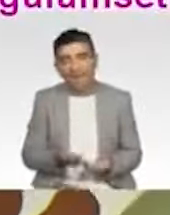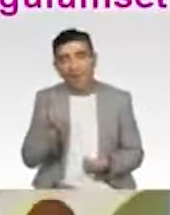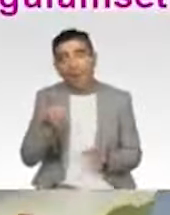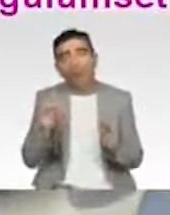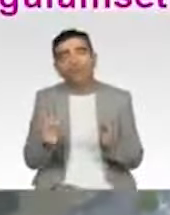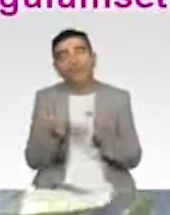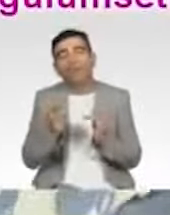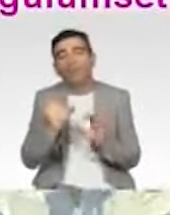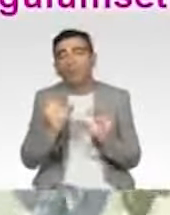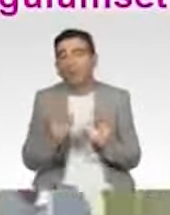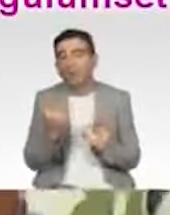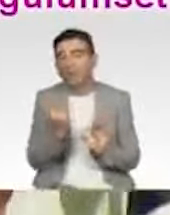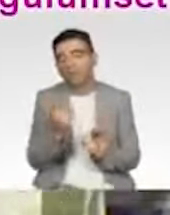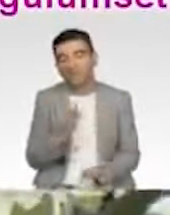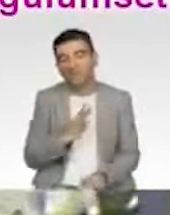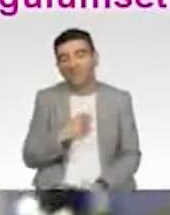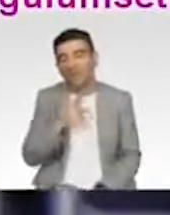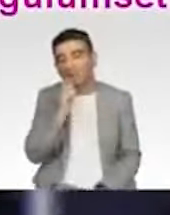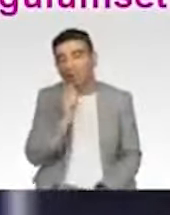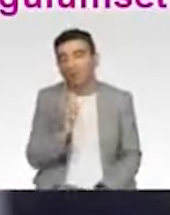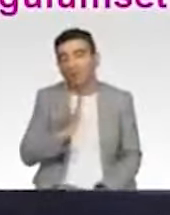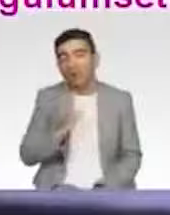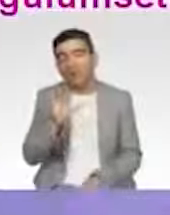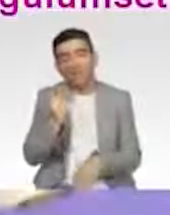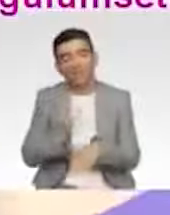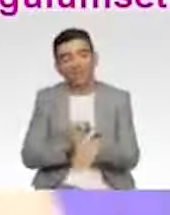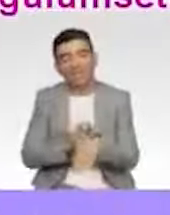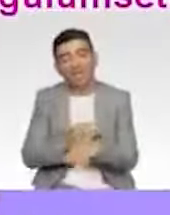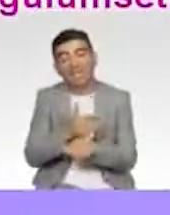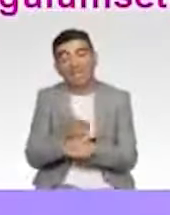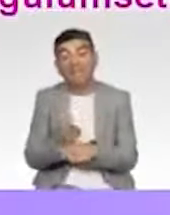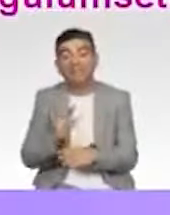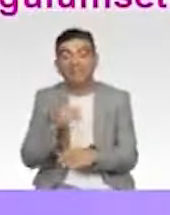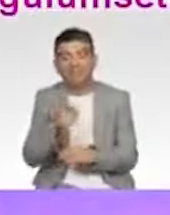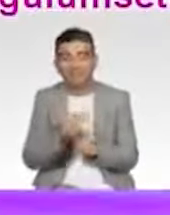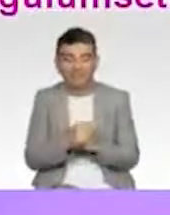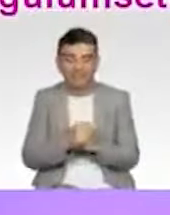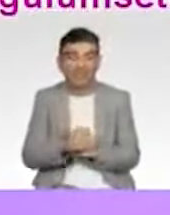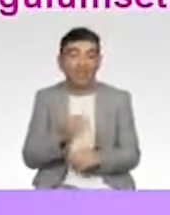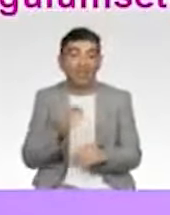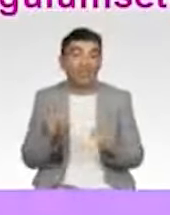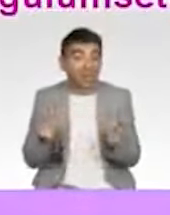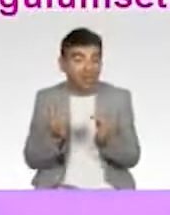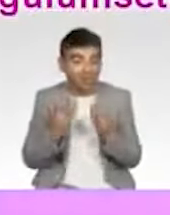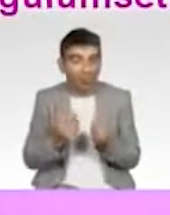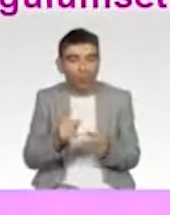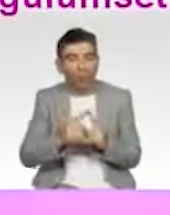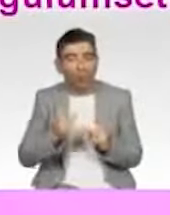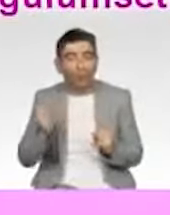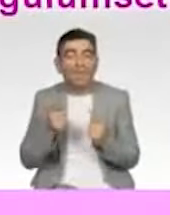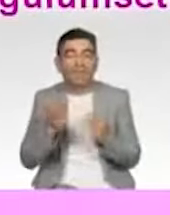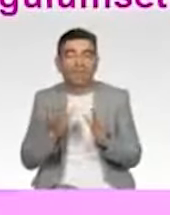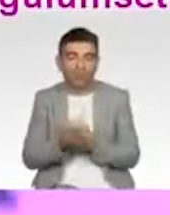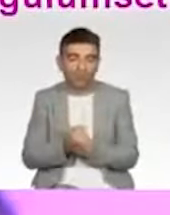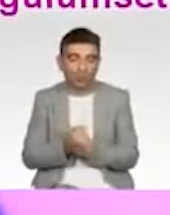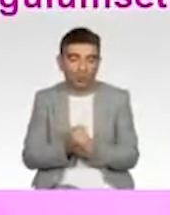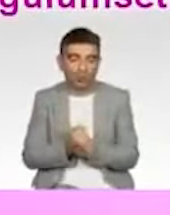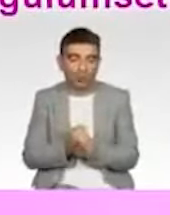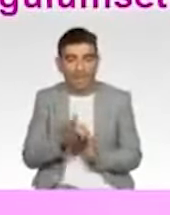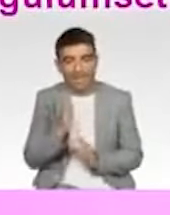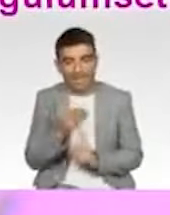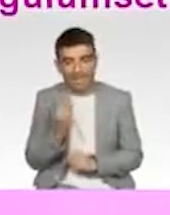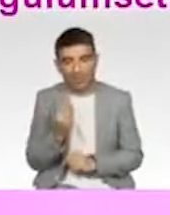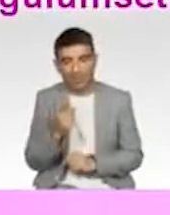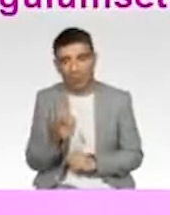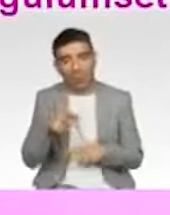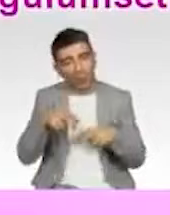tartışma, böyle bir şeyimiz var, sözümüz var. 5 dakika geçmesi. Ne tartışırsa tartışalım. Evet, uzatmıyoruz. Uzatmıyoruz. En güzeli.